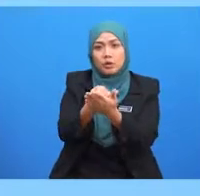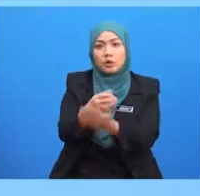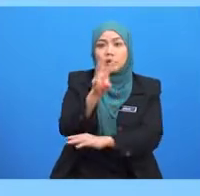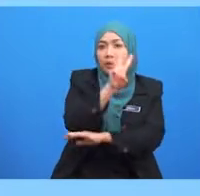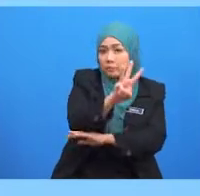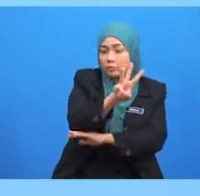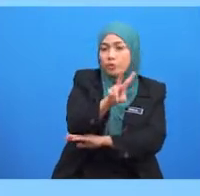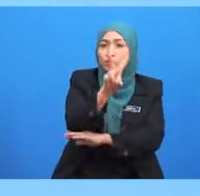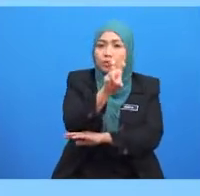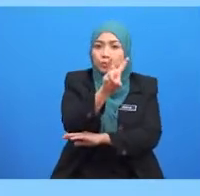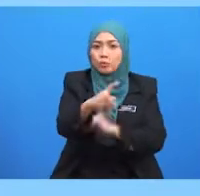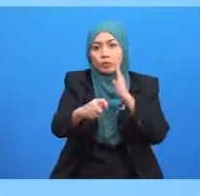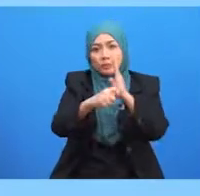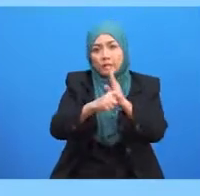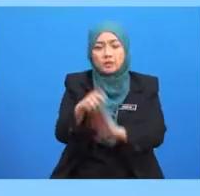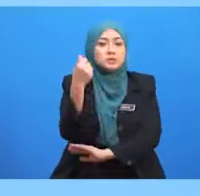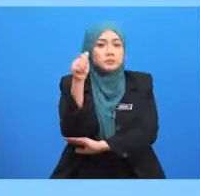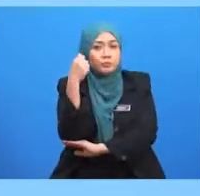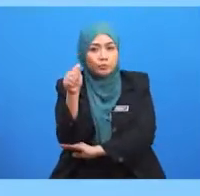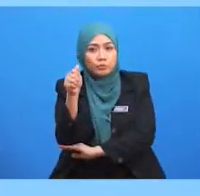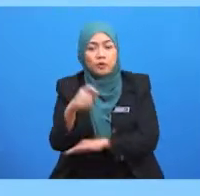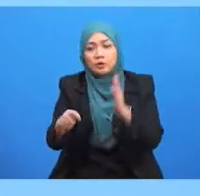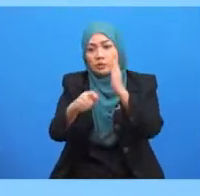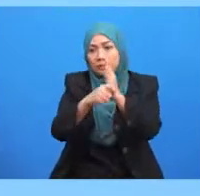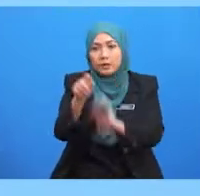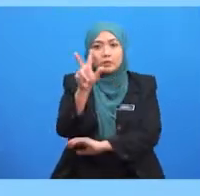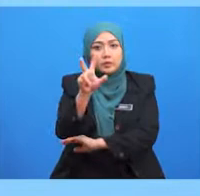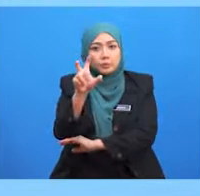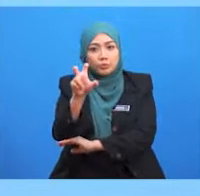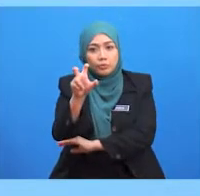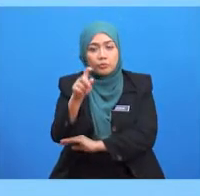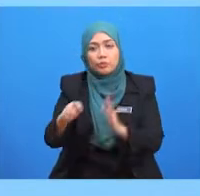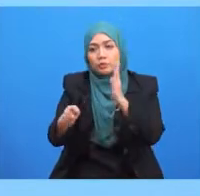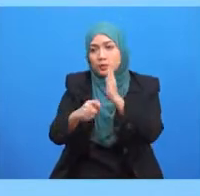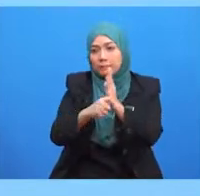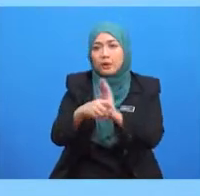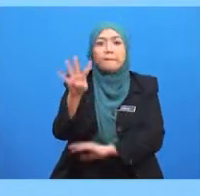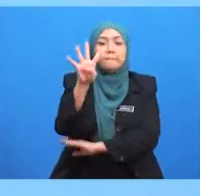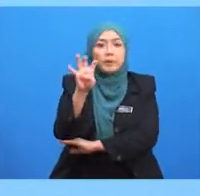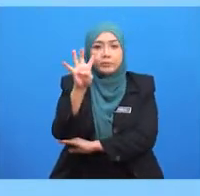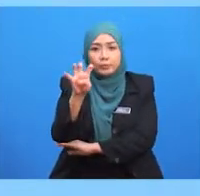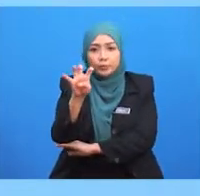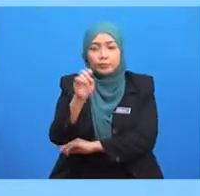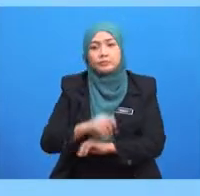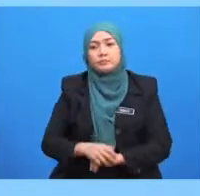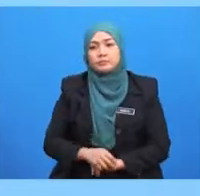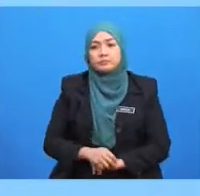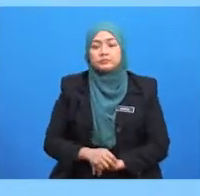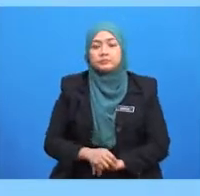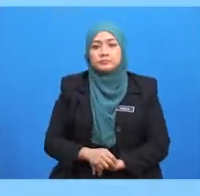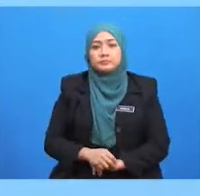20 tambah 10 plus 30 tambah 40